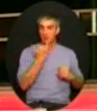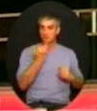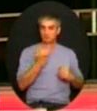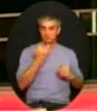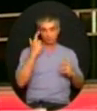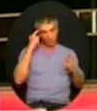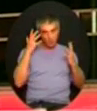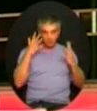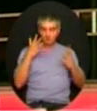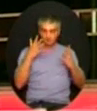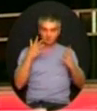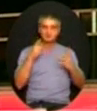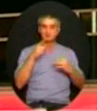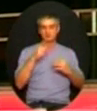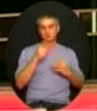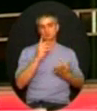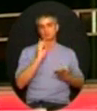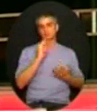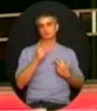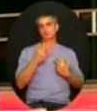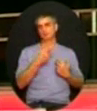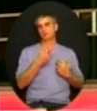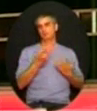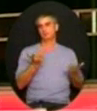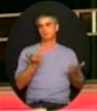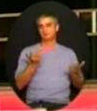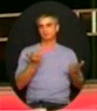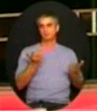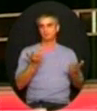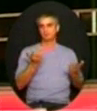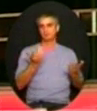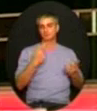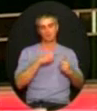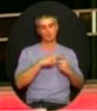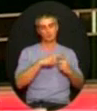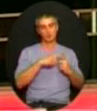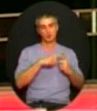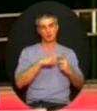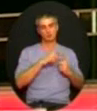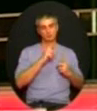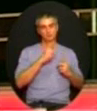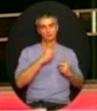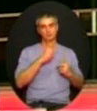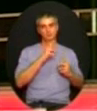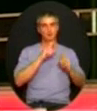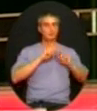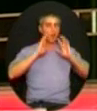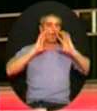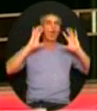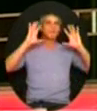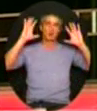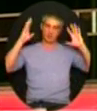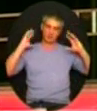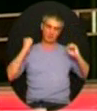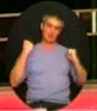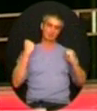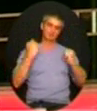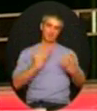בצורה אובססיבית, זה שם לו ליד הפה מיקרופון, רמקול מטאפורי מאוד